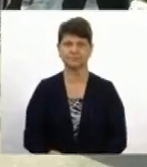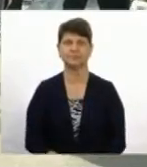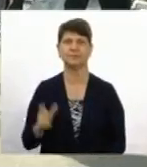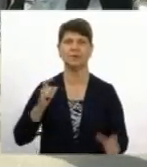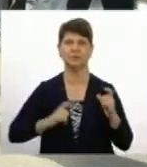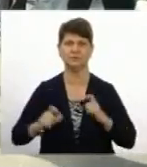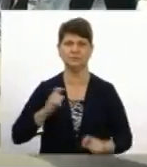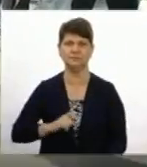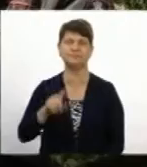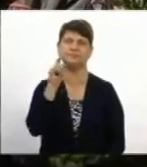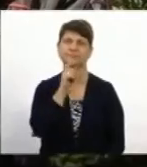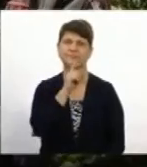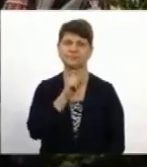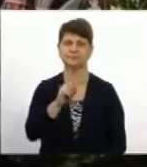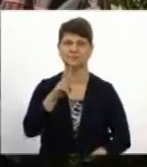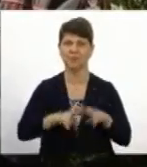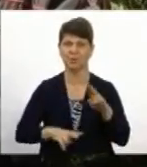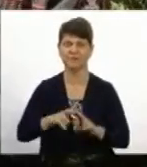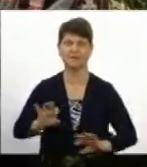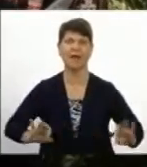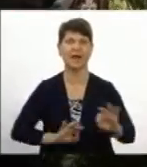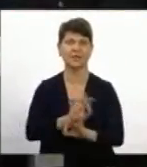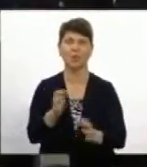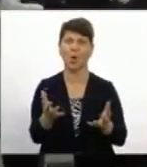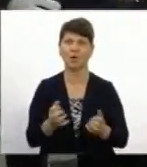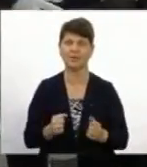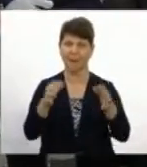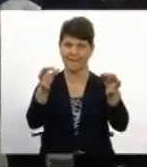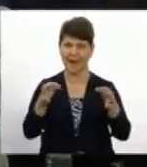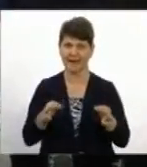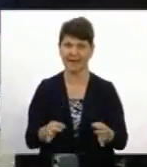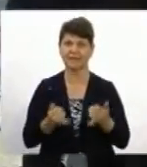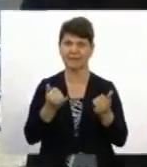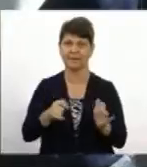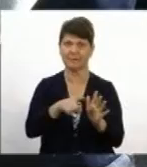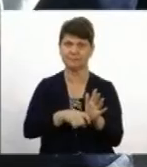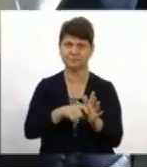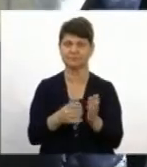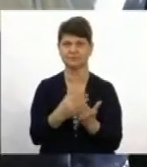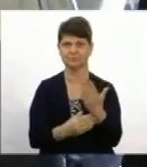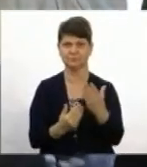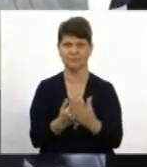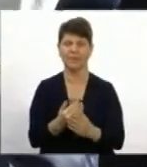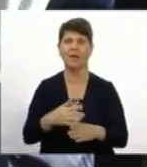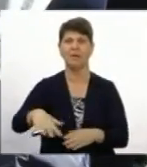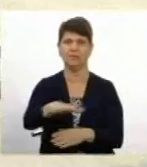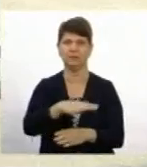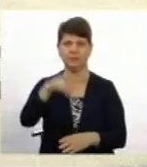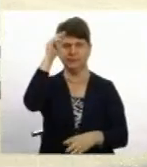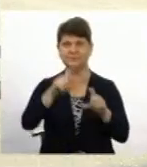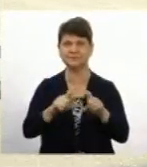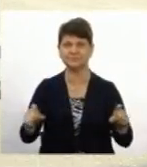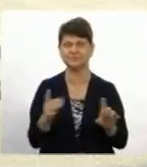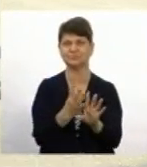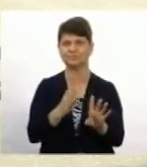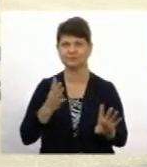Студенти Вінницького коледжу будівництва та архітектури отримують пакети для сміття та рукавиці. На подвір'ї навчального закладу шикуються. Для